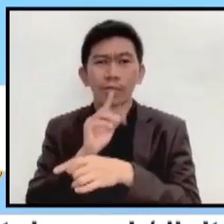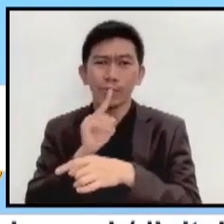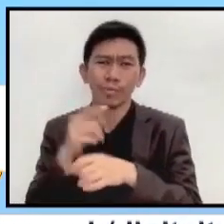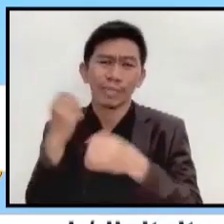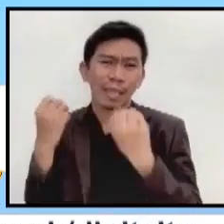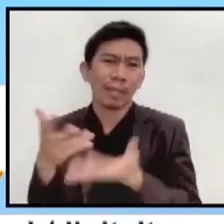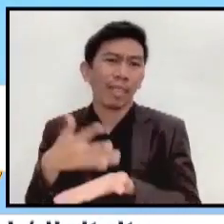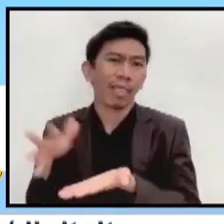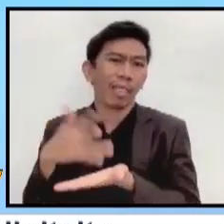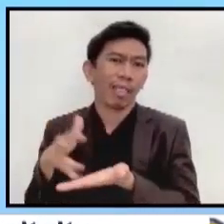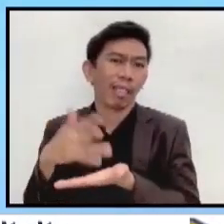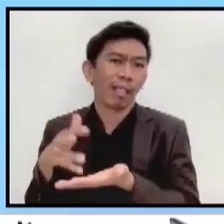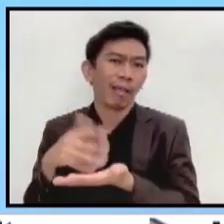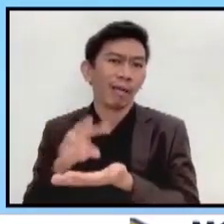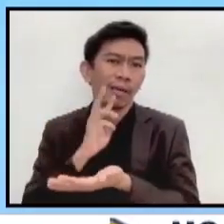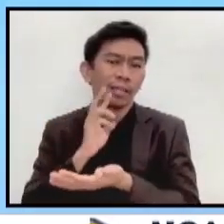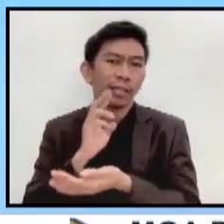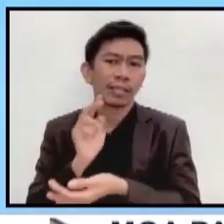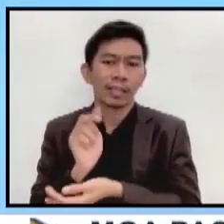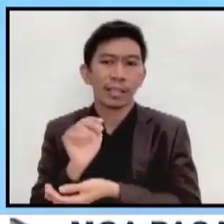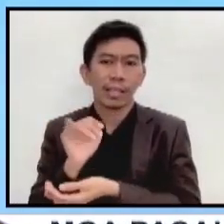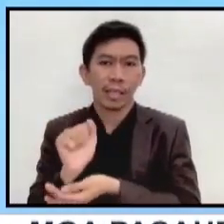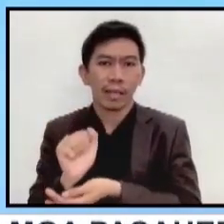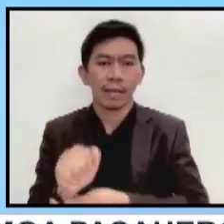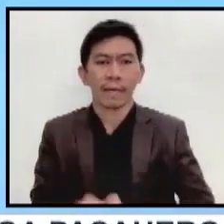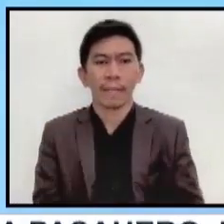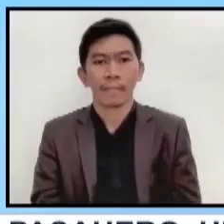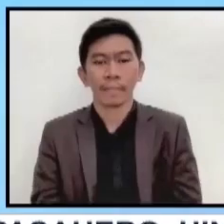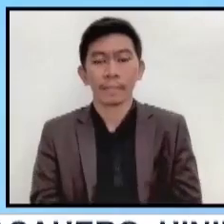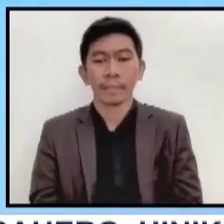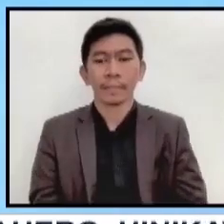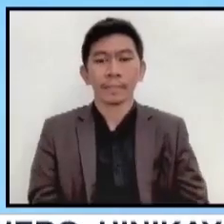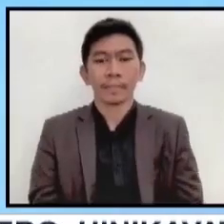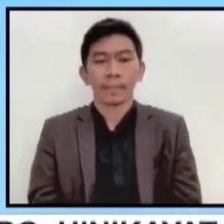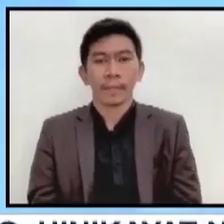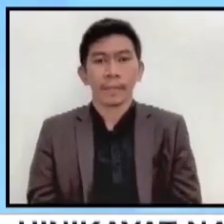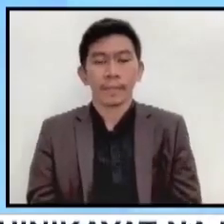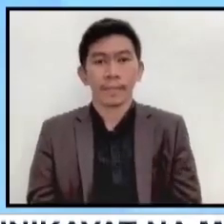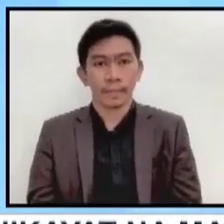Alan Francisco para sa Morning Show ng Bayan, Rise and Shine, Pilipinas.